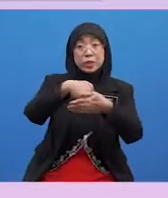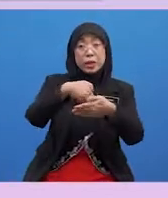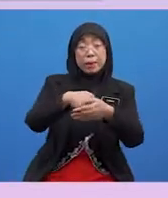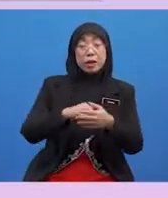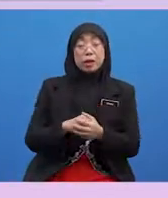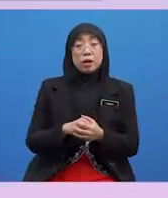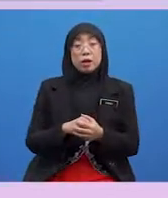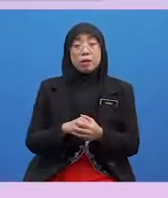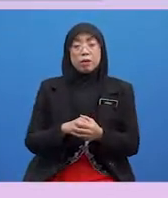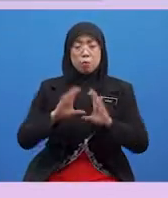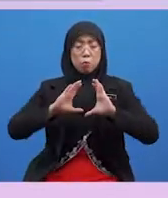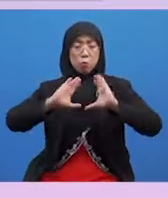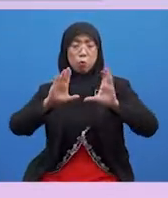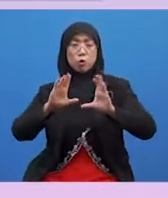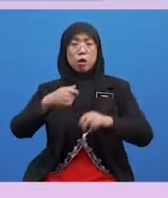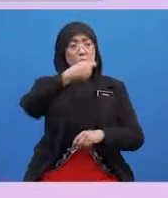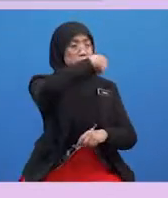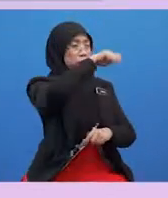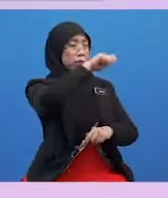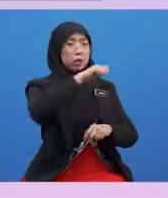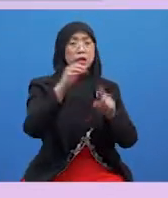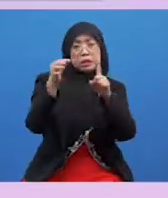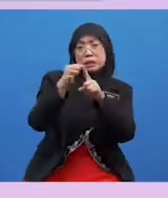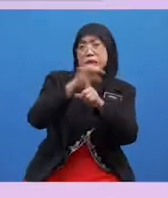bola dalam sukan bola keranjang.